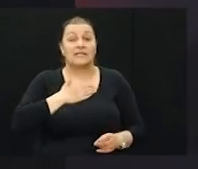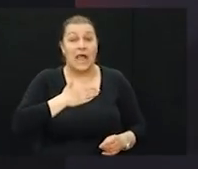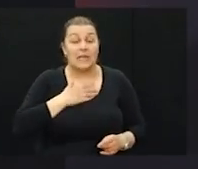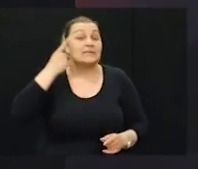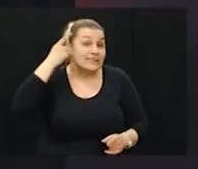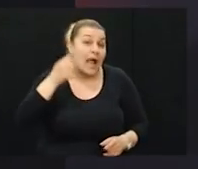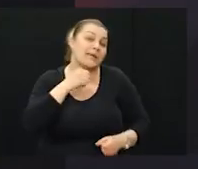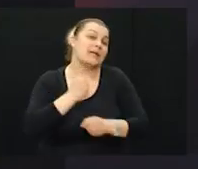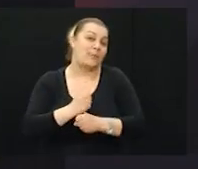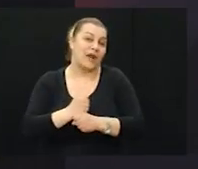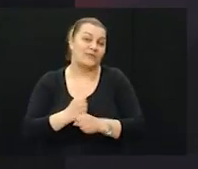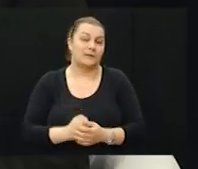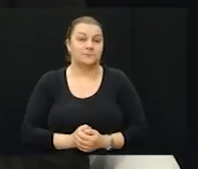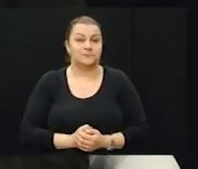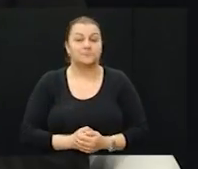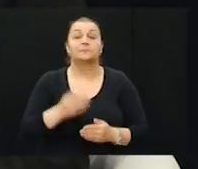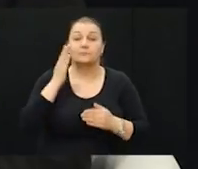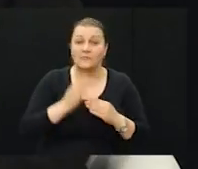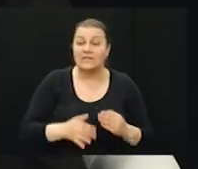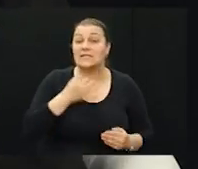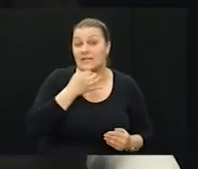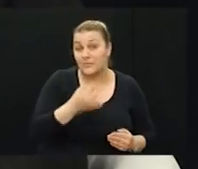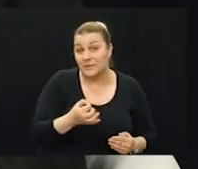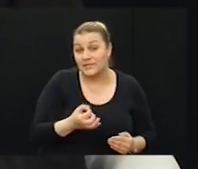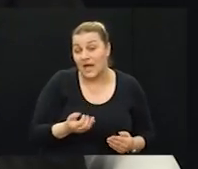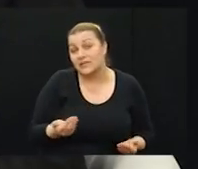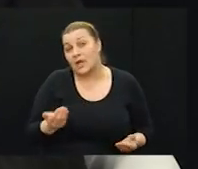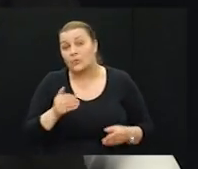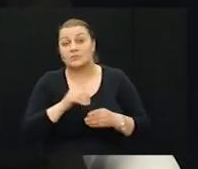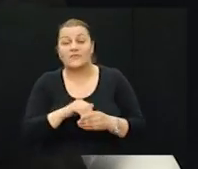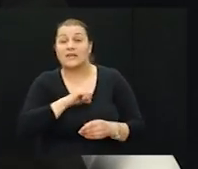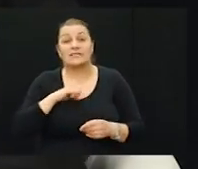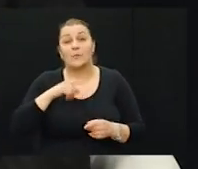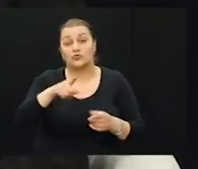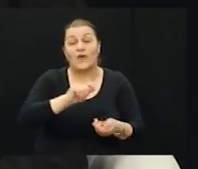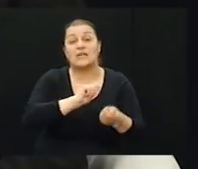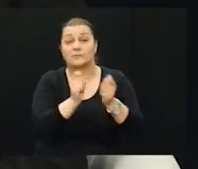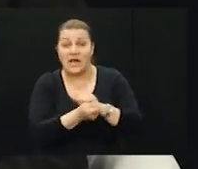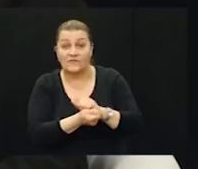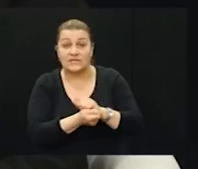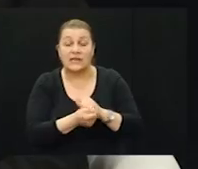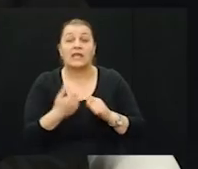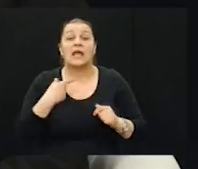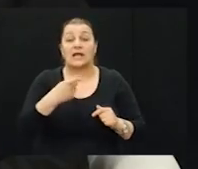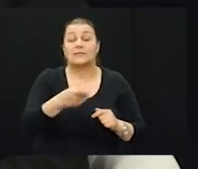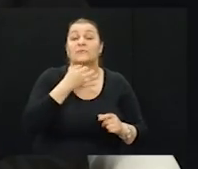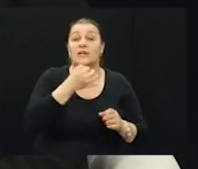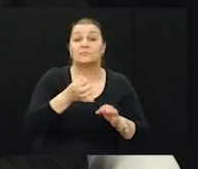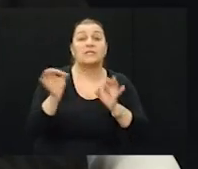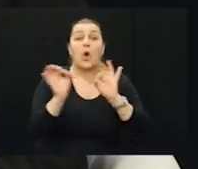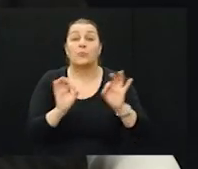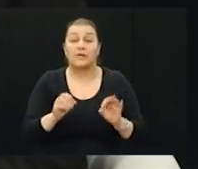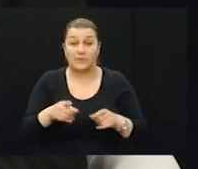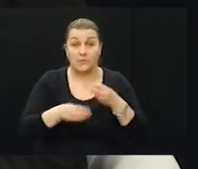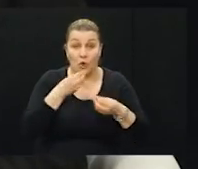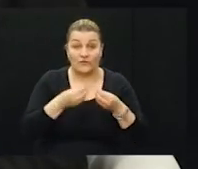znali i učinili. Evo, zadnje pitanje, Bojeroj Ženo, samo ću vas parafrazirati. Kad sam vas u pripremi emisije upitao